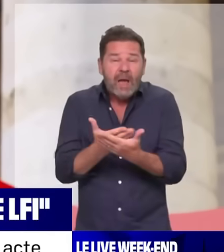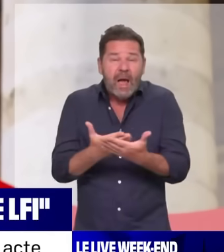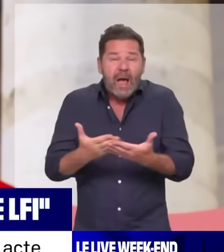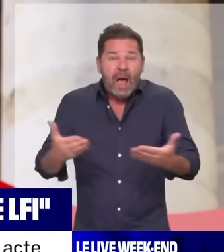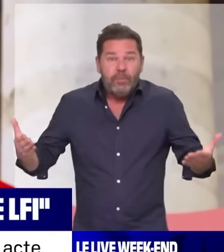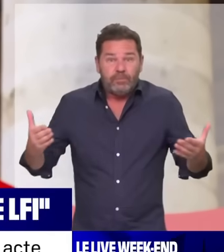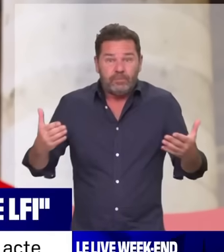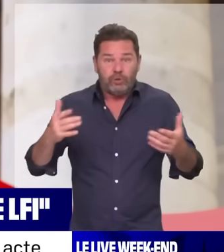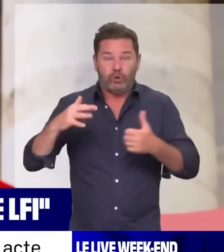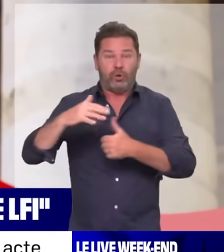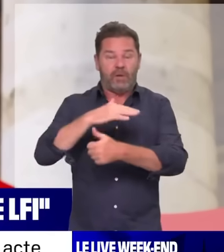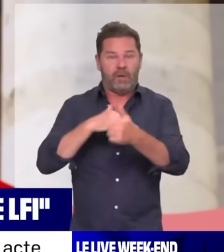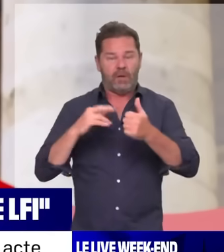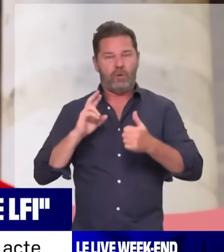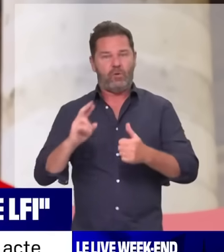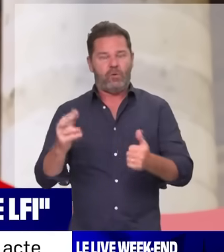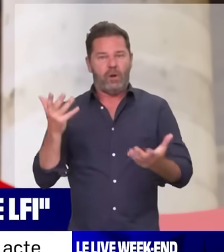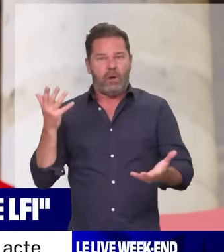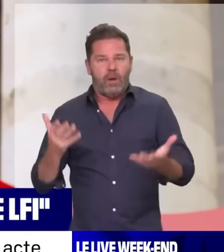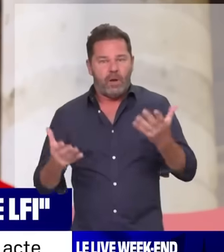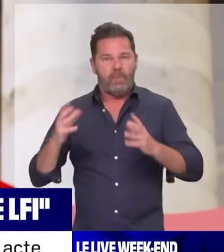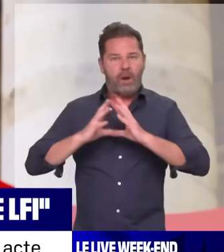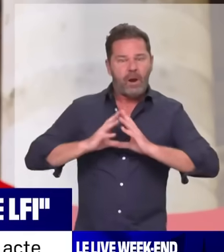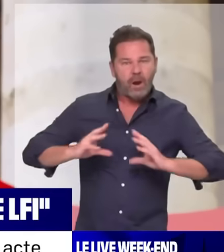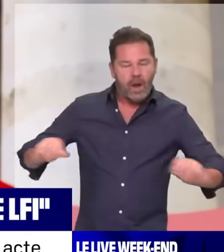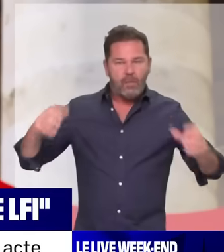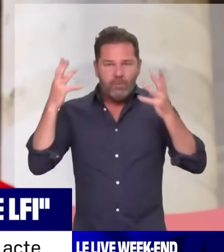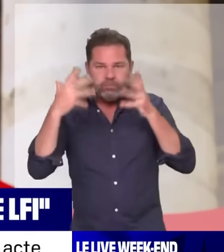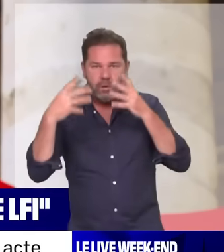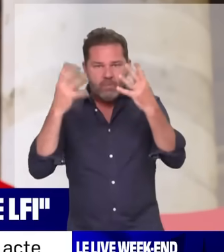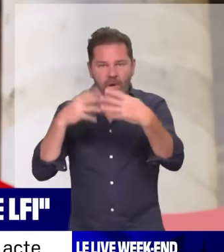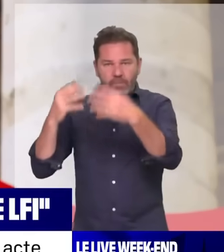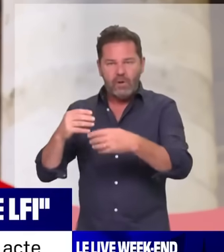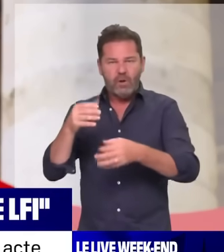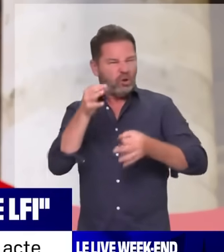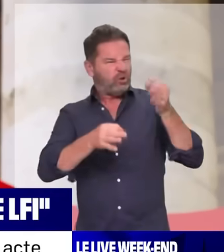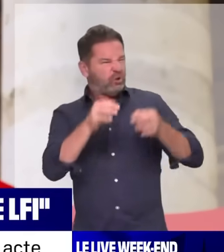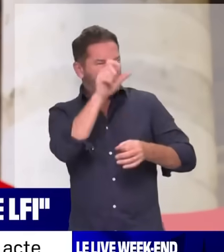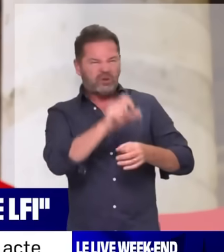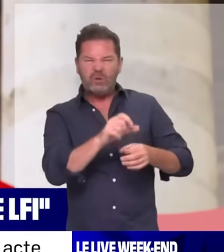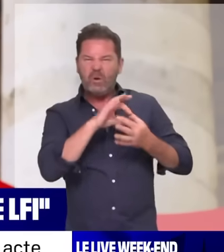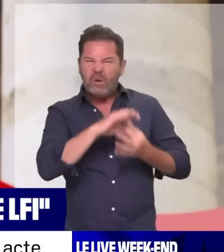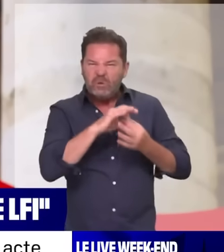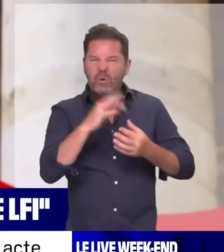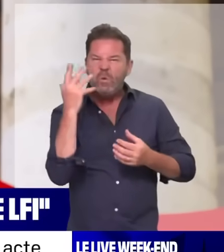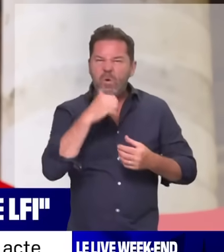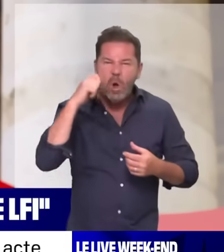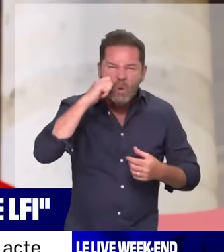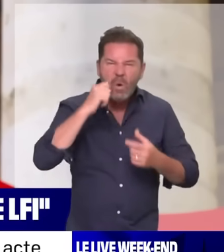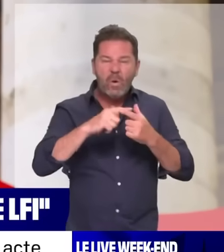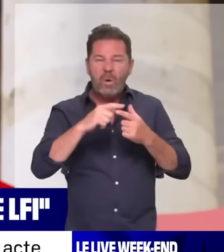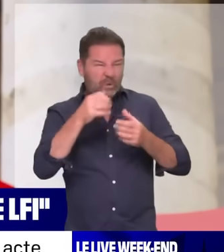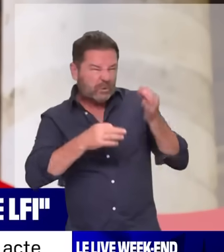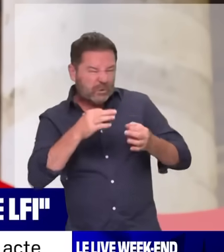la cohésion dans notre société et retrouver de la cohésion dans notre société c'est arrêter de juger les gens en fonction de leur religion en fonction de leur couleur de peau en fonction de leur